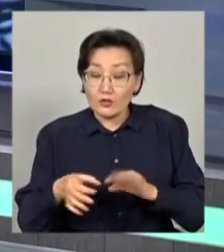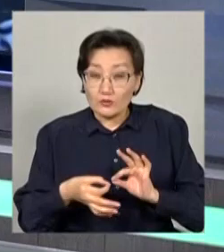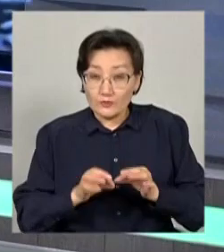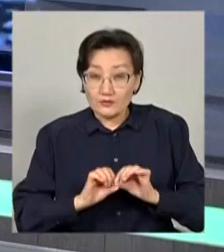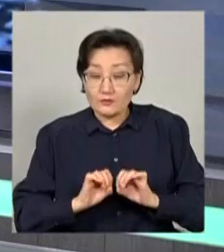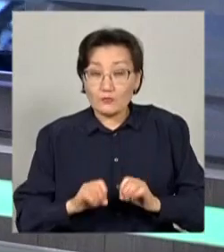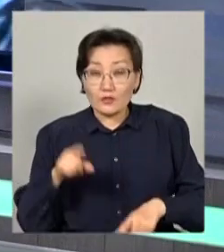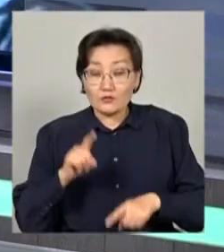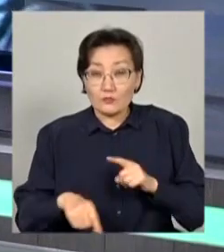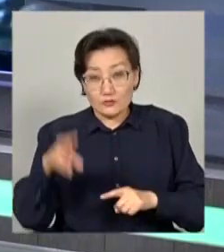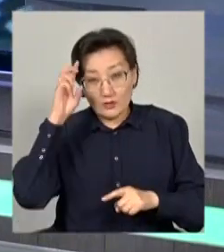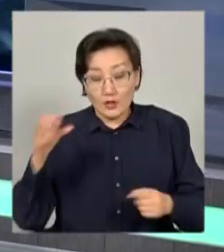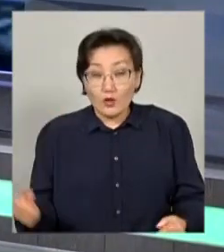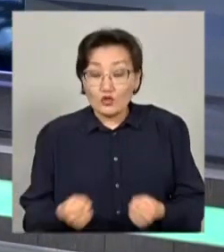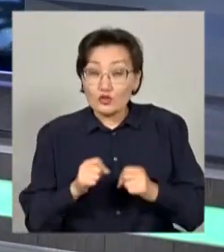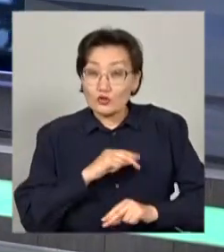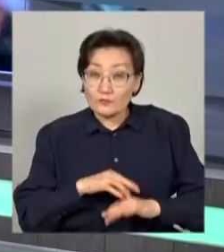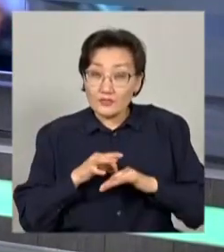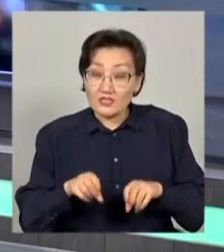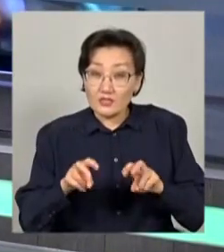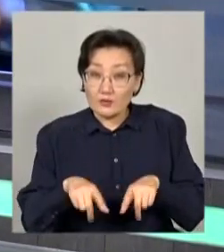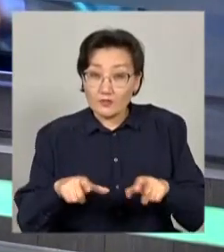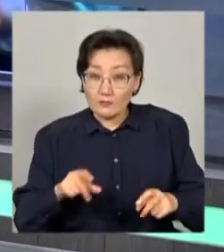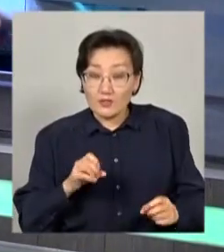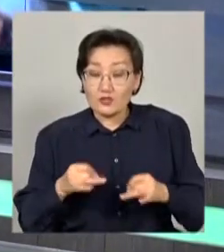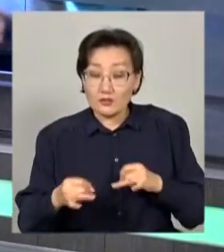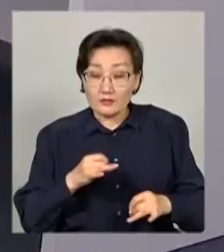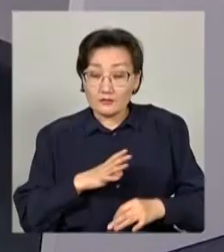Серікбекұлы бауырлас елде құтқару жұмыстарын жүргізген мамандармен тілдесті.